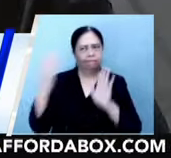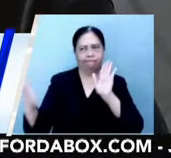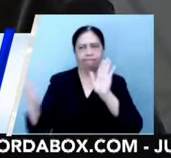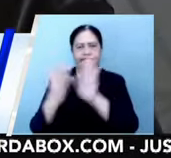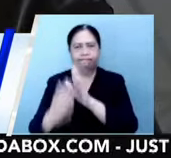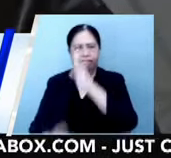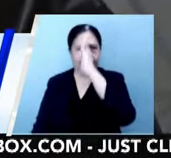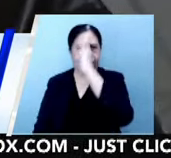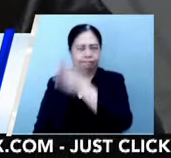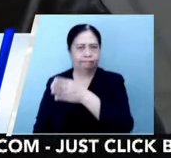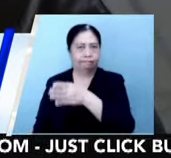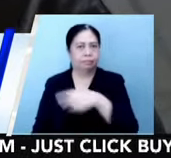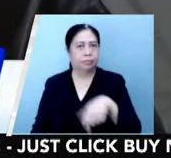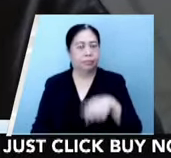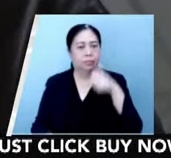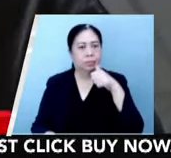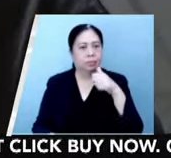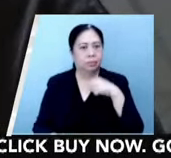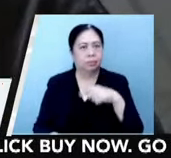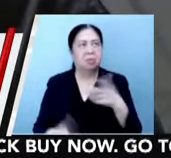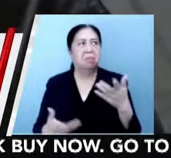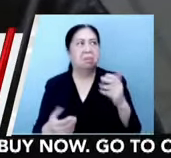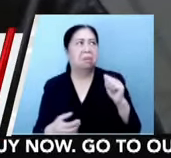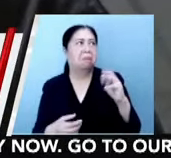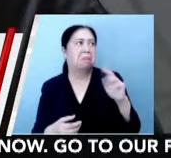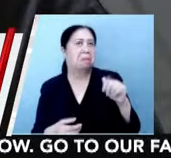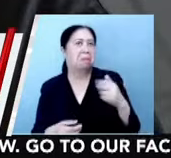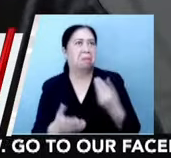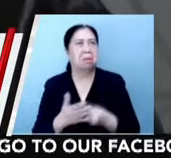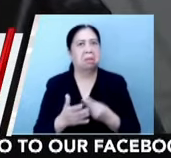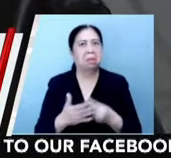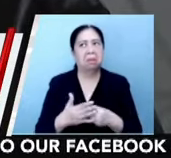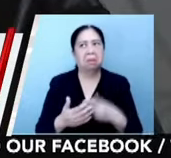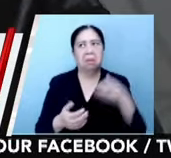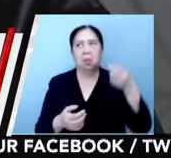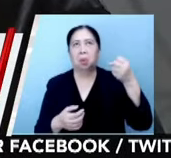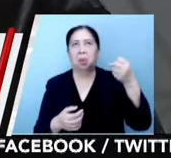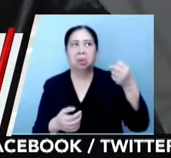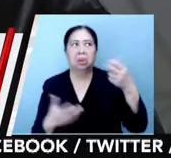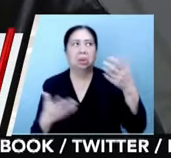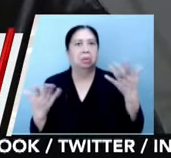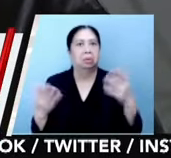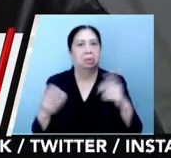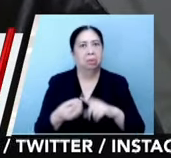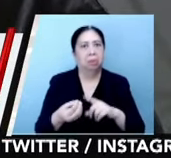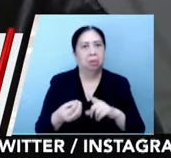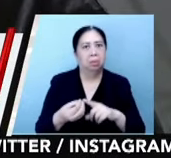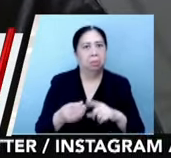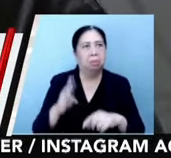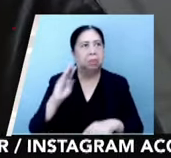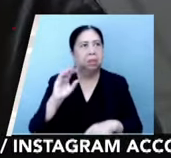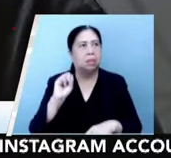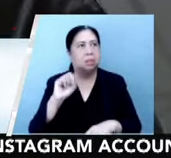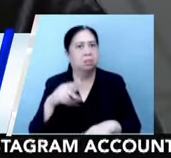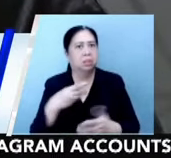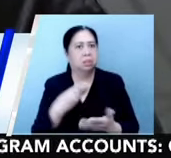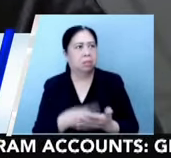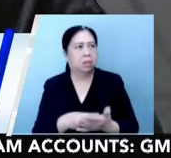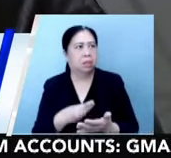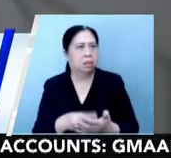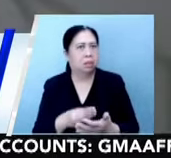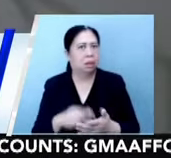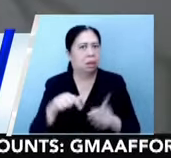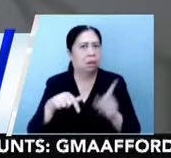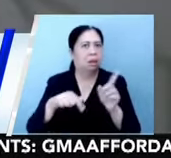suspect. Naamla daw yung pera niya, kesyo na hold daw. Nasa BSP daw yung pera niya, hindi niya